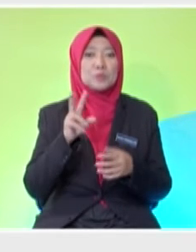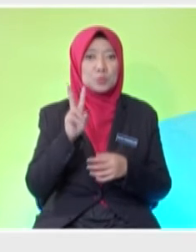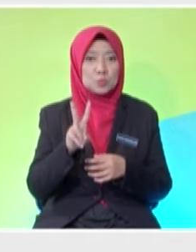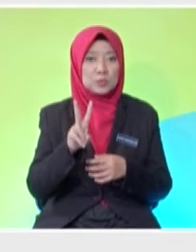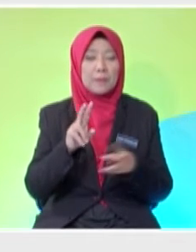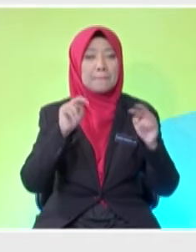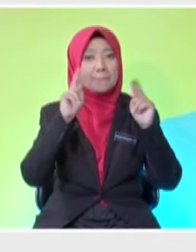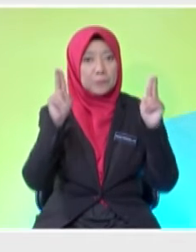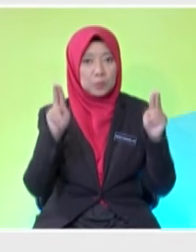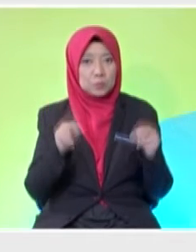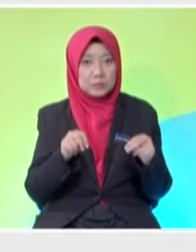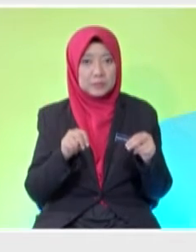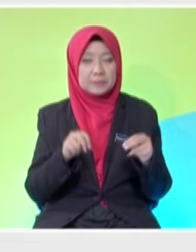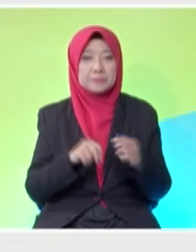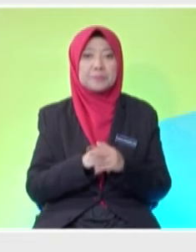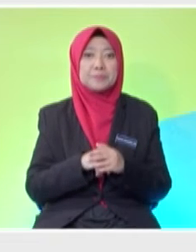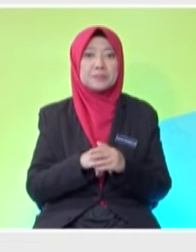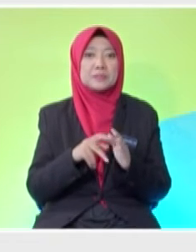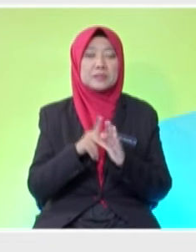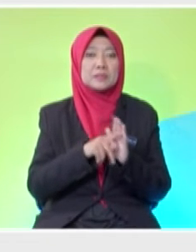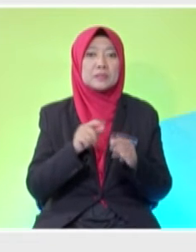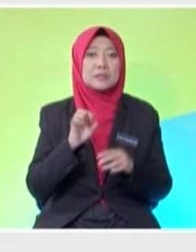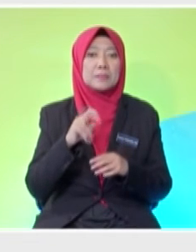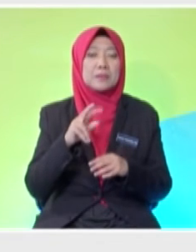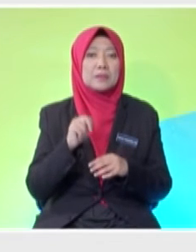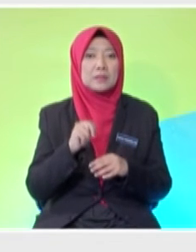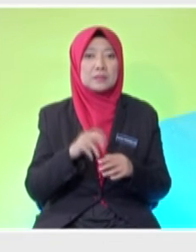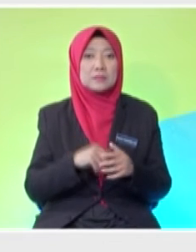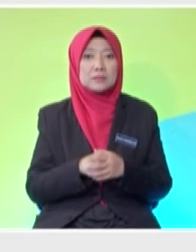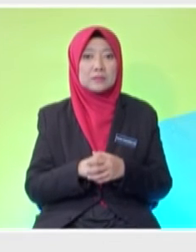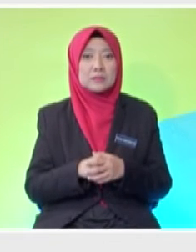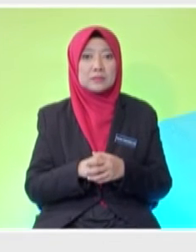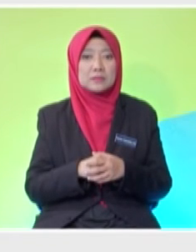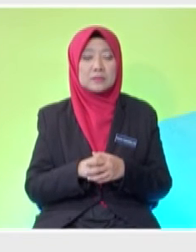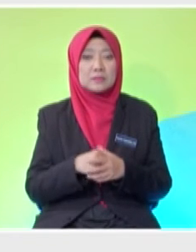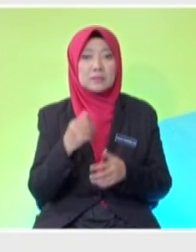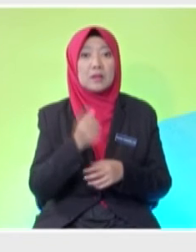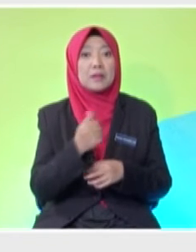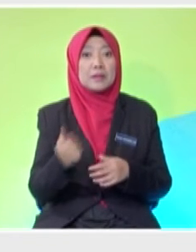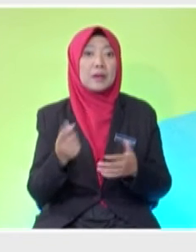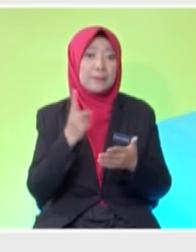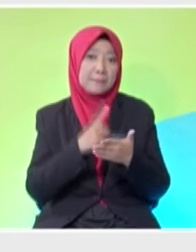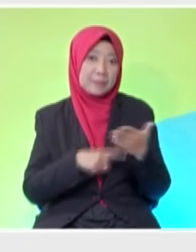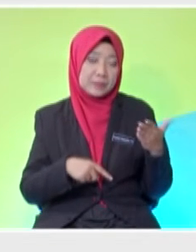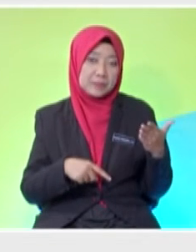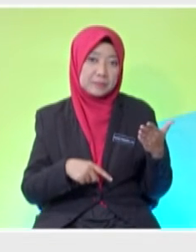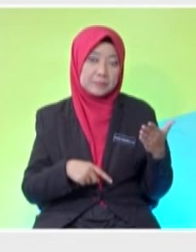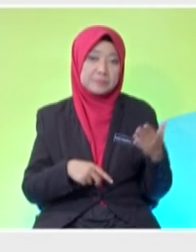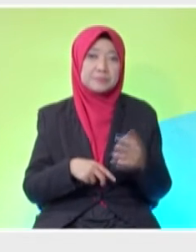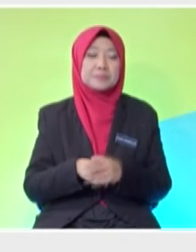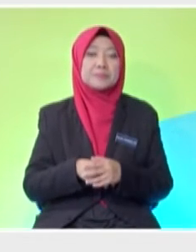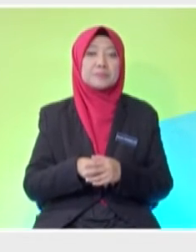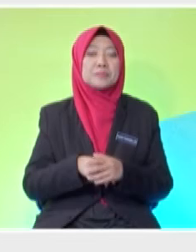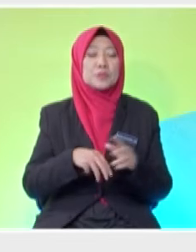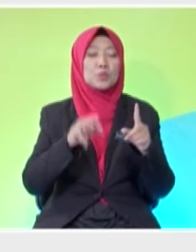menguji ketepatan perbandingan elektrik Okey, apa alat dia? hidrometer.